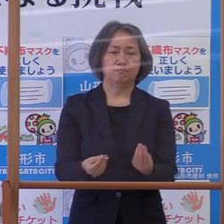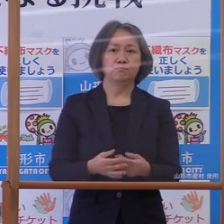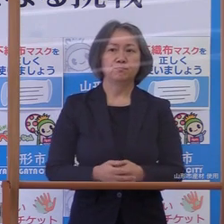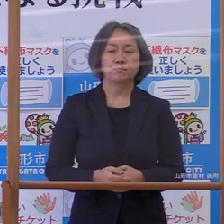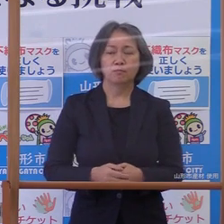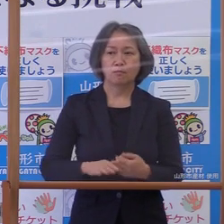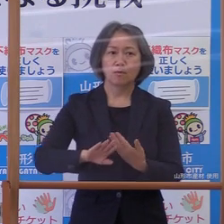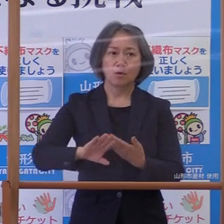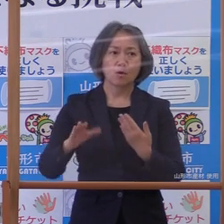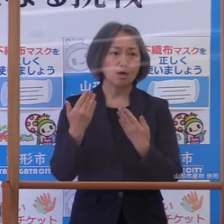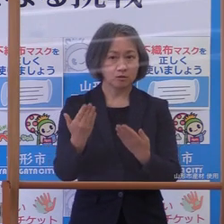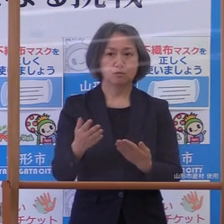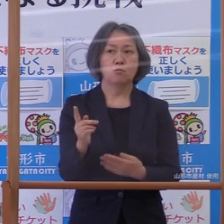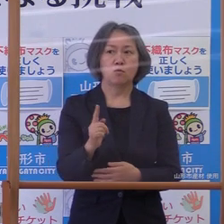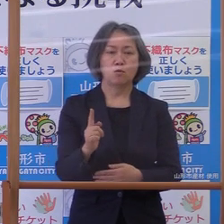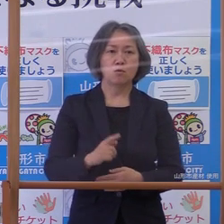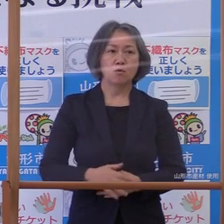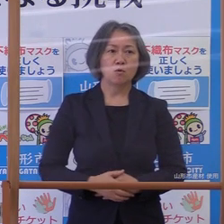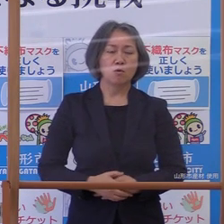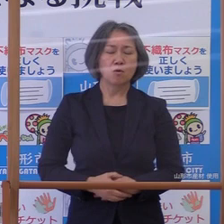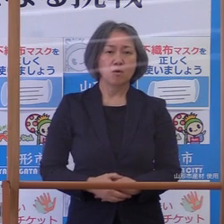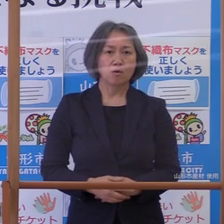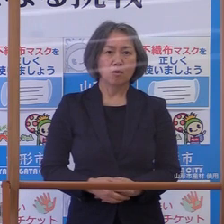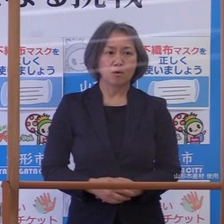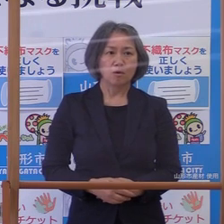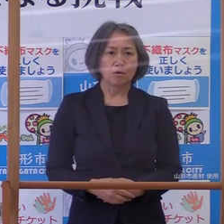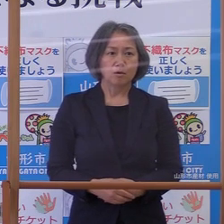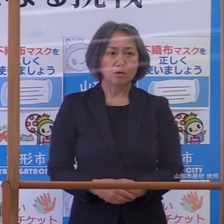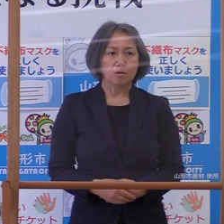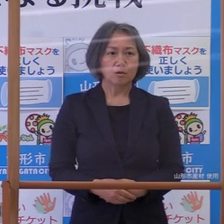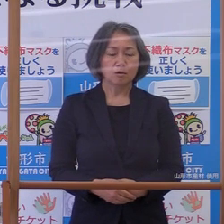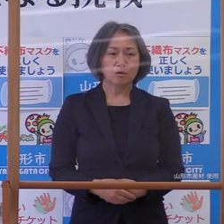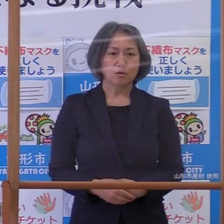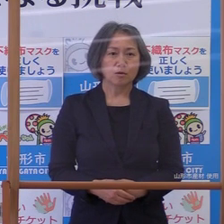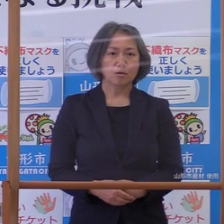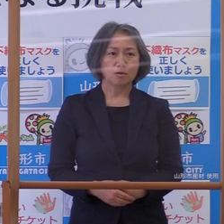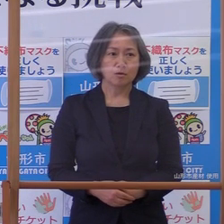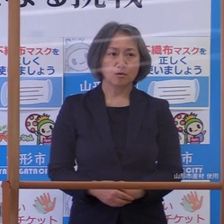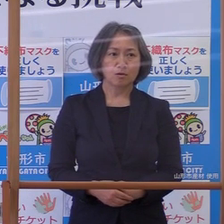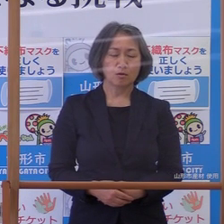では他にございますでしょうか。では読売新聞さん、お願いします。